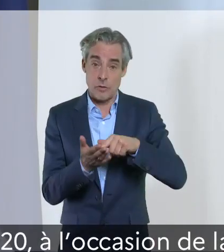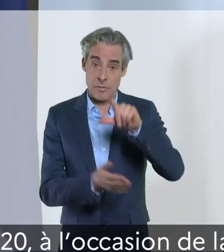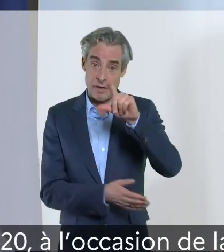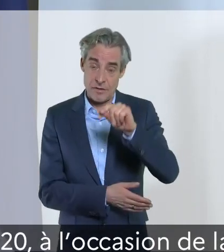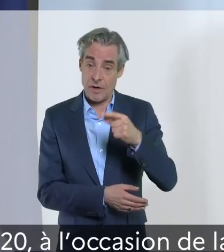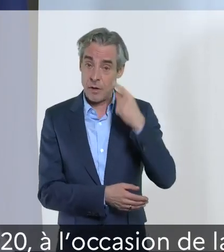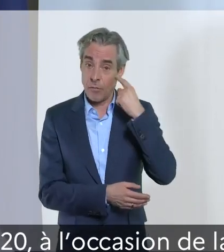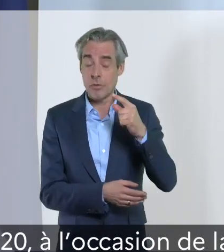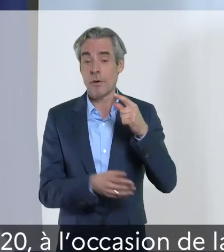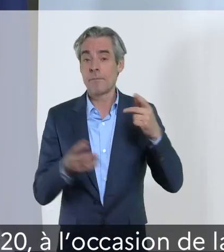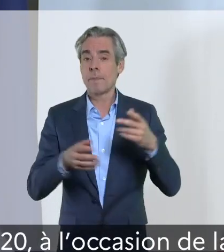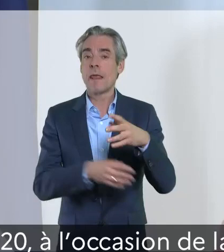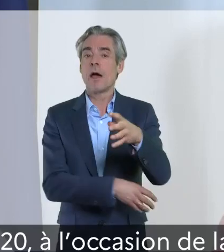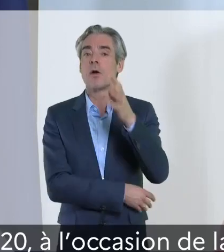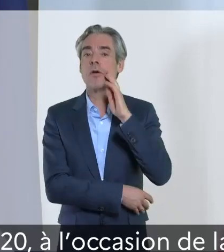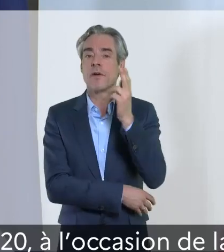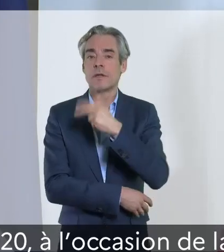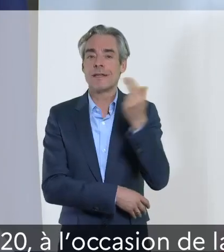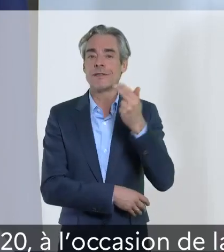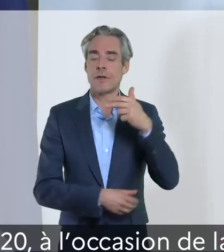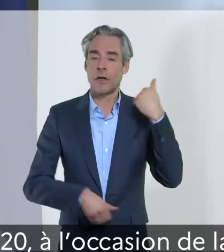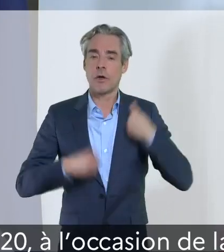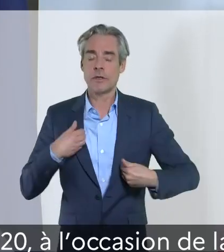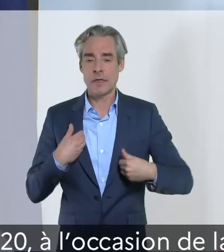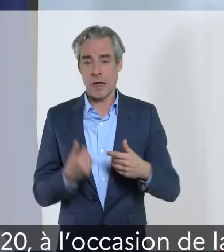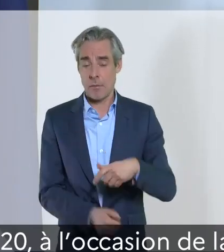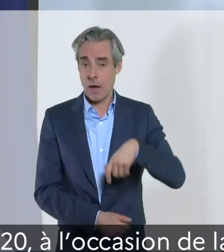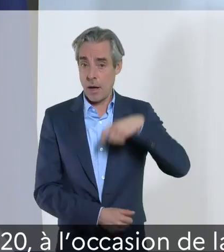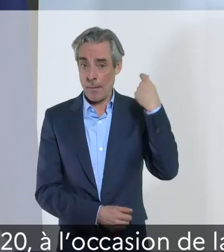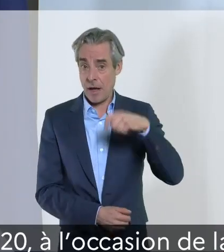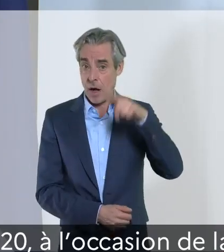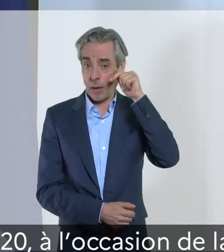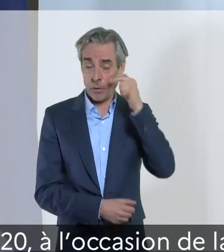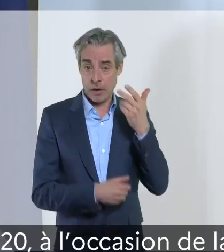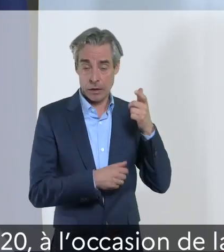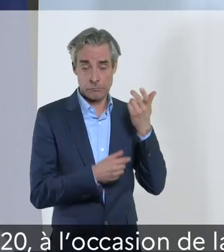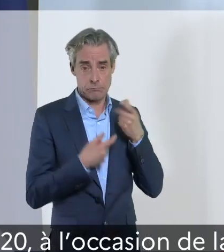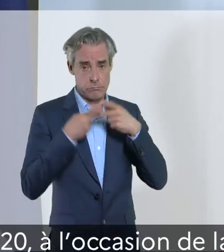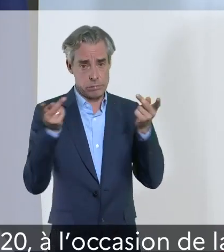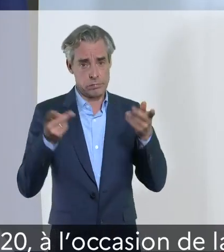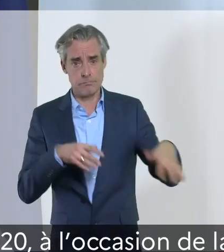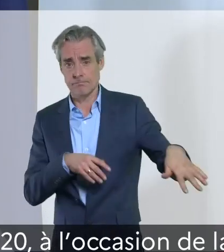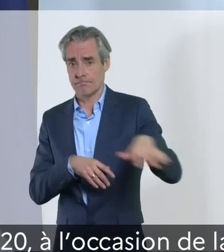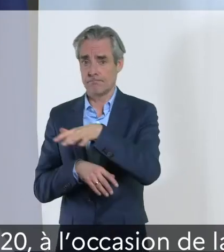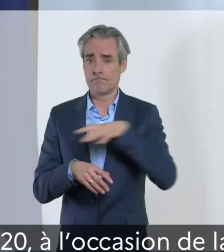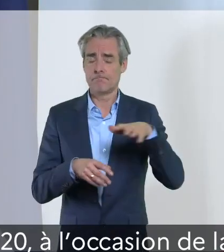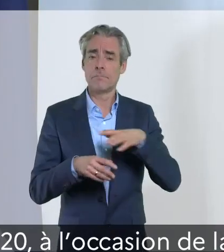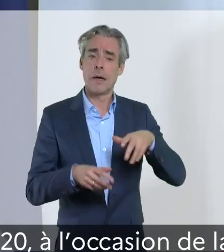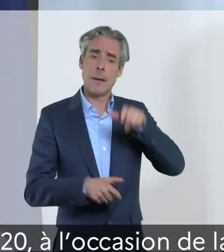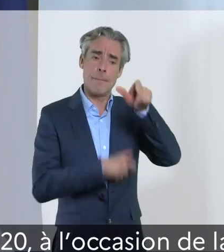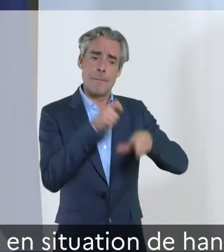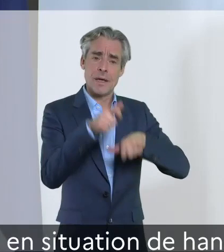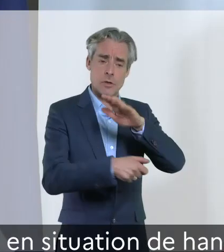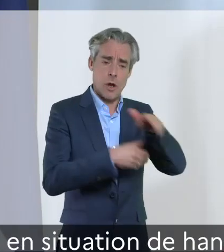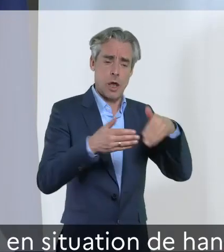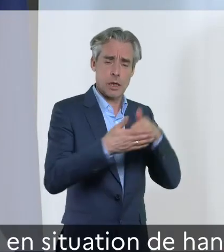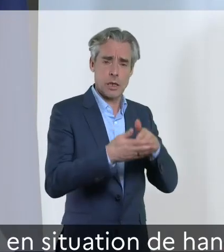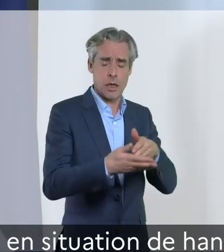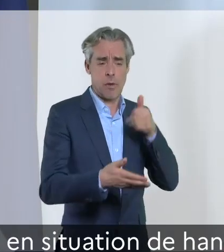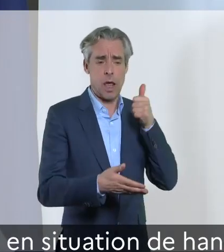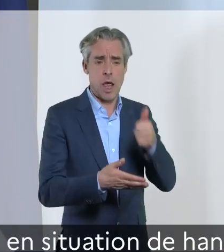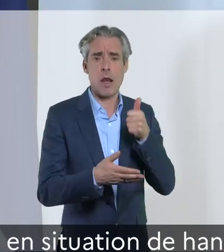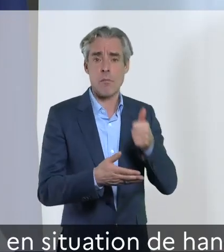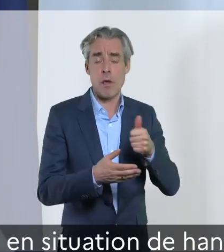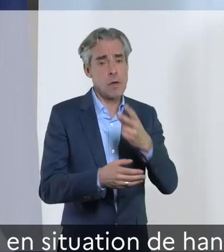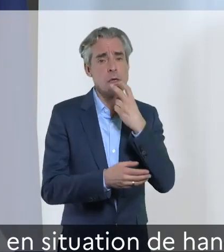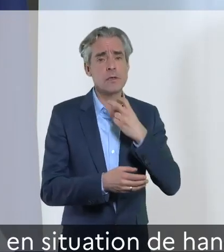2020, à l'occasion de la Conférence nationale du handicap, le président de la République rappelait que les personnes en situation